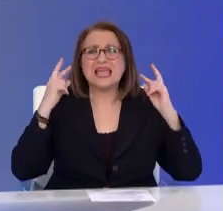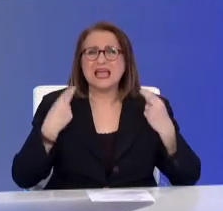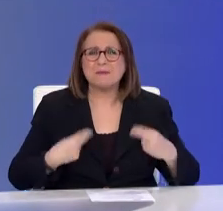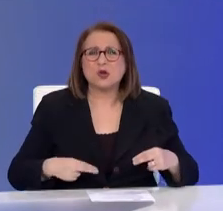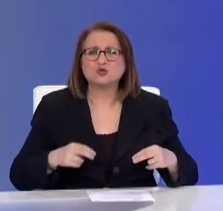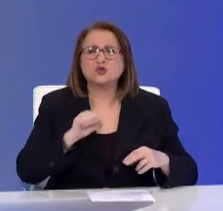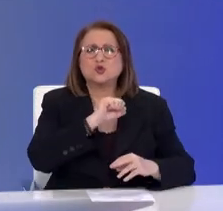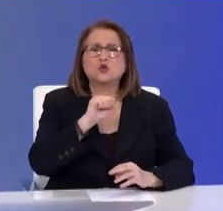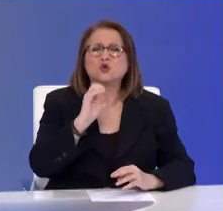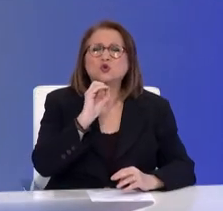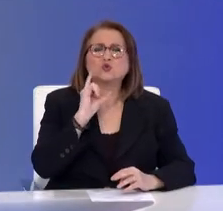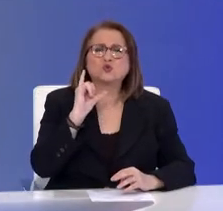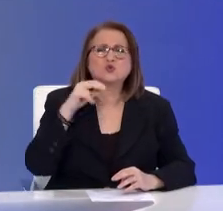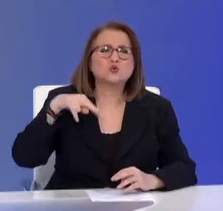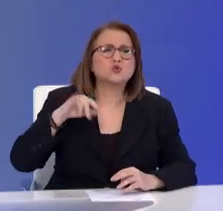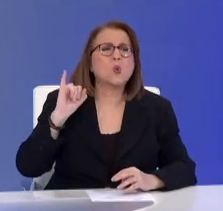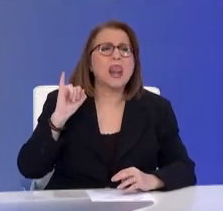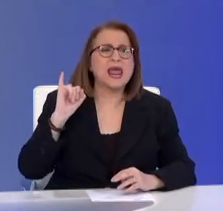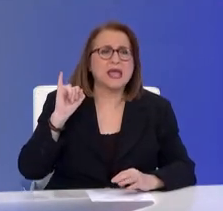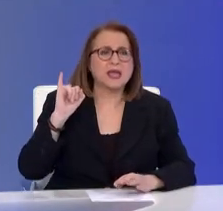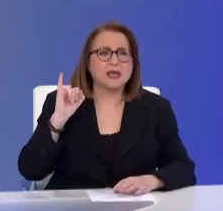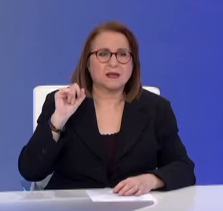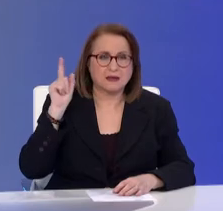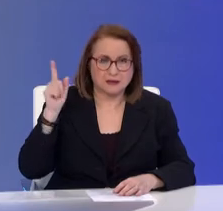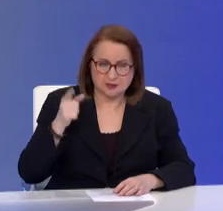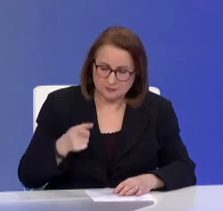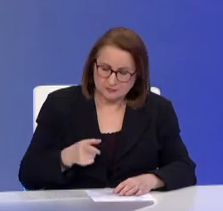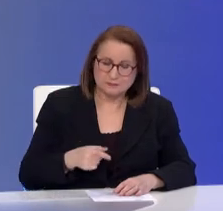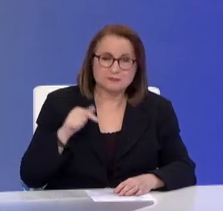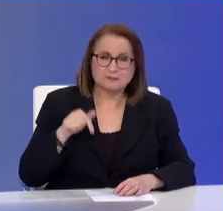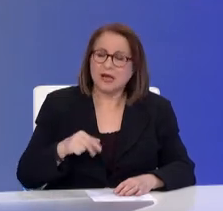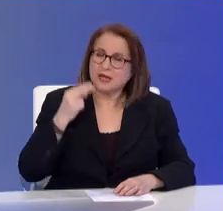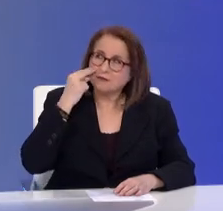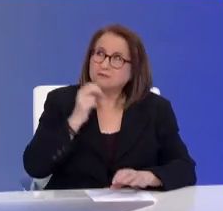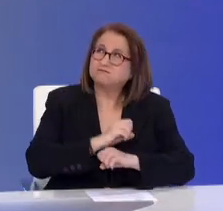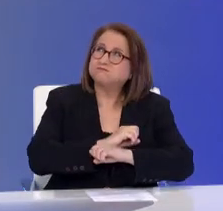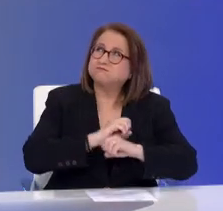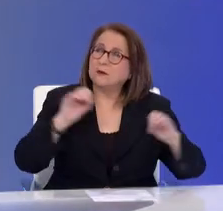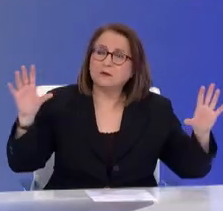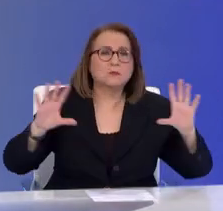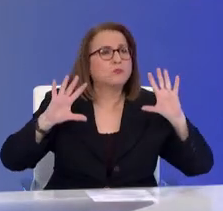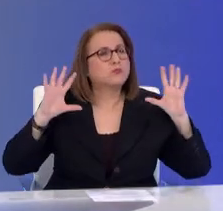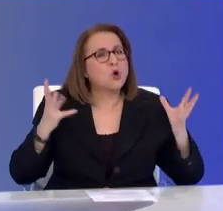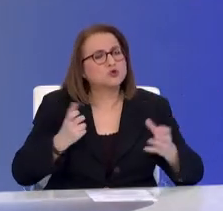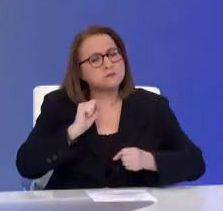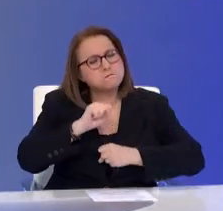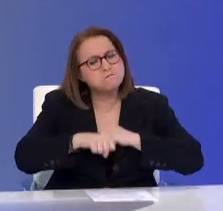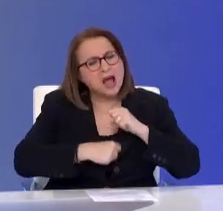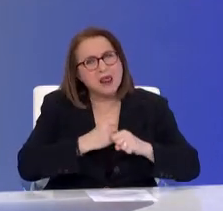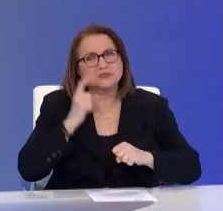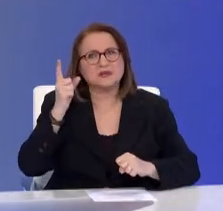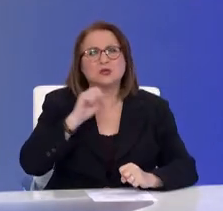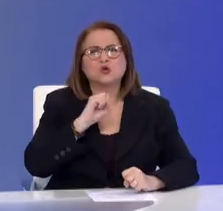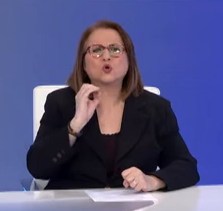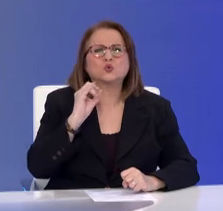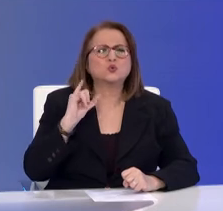και άλλες γενναίες πράξεις των Ελλήνων της εποχής.